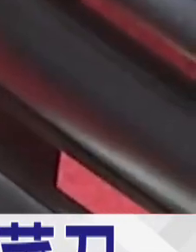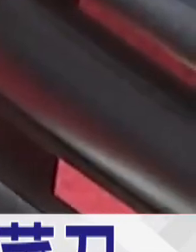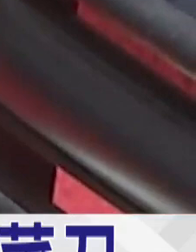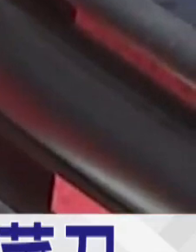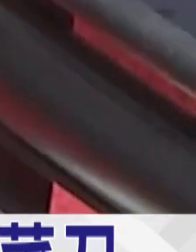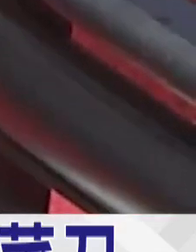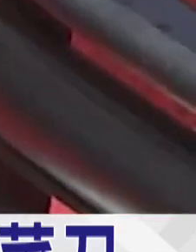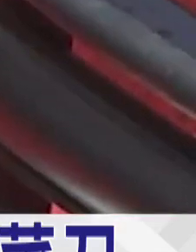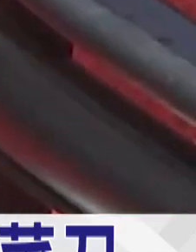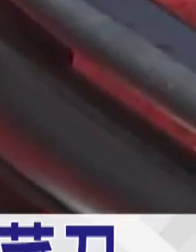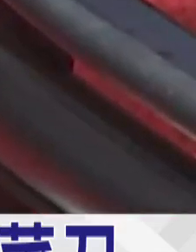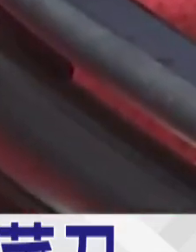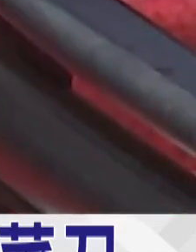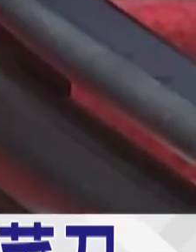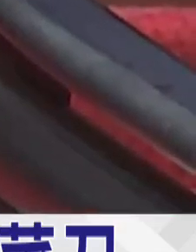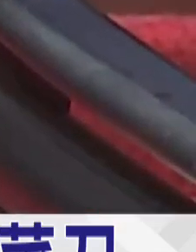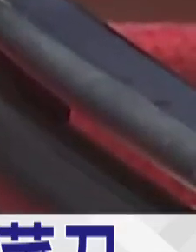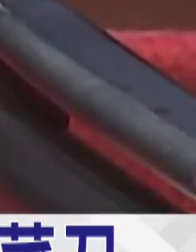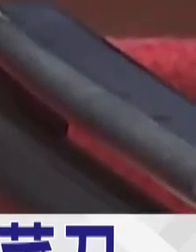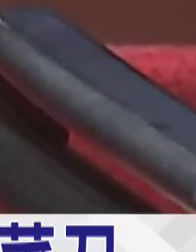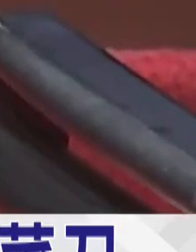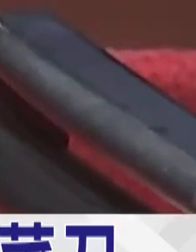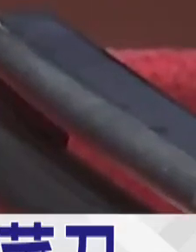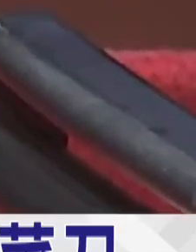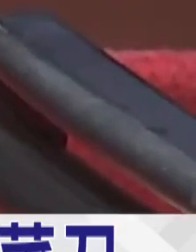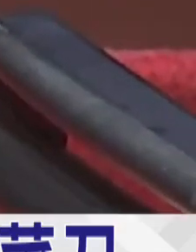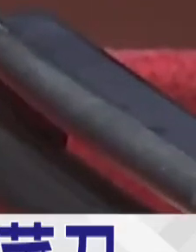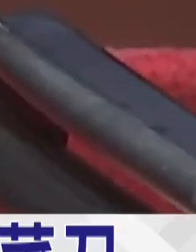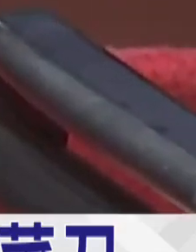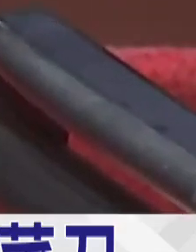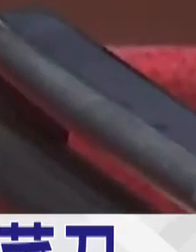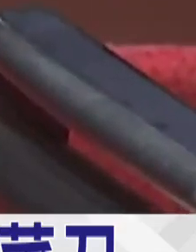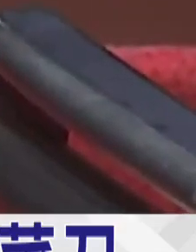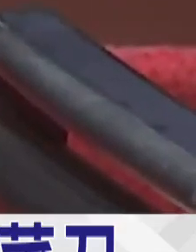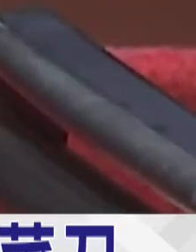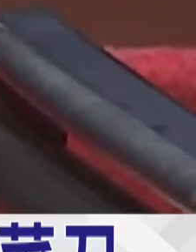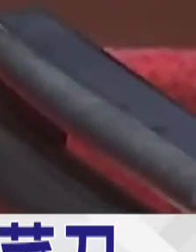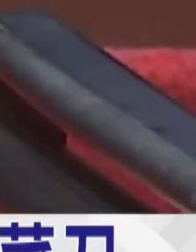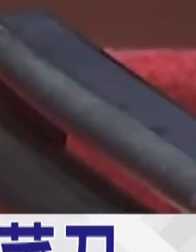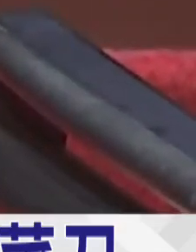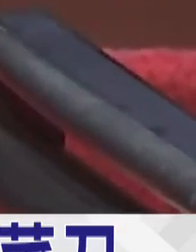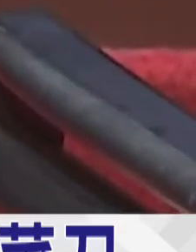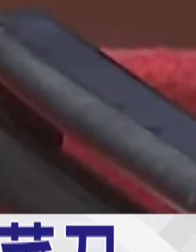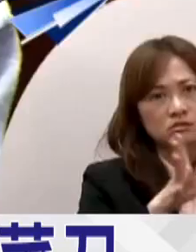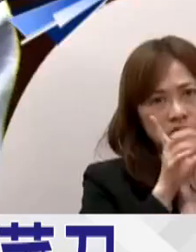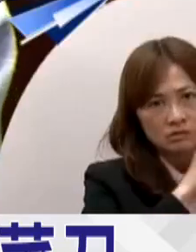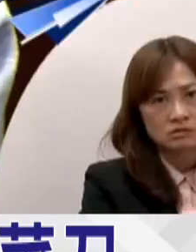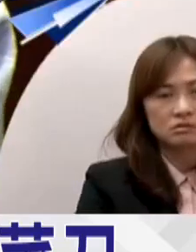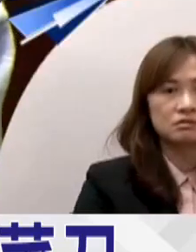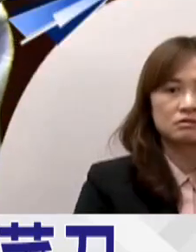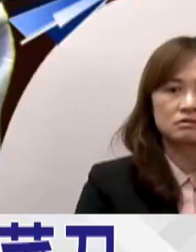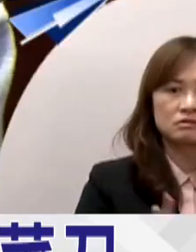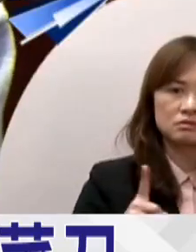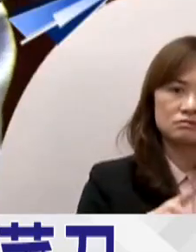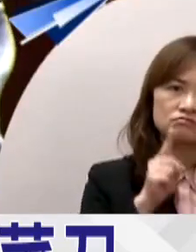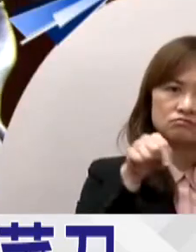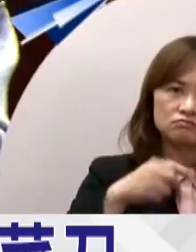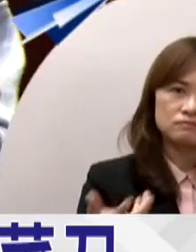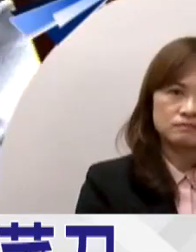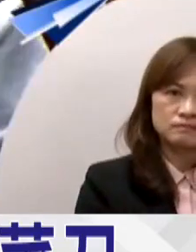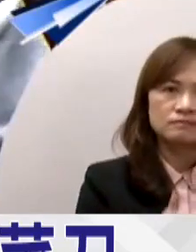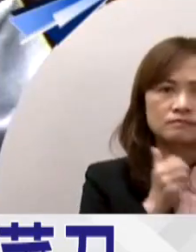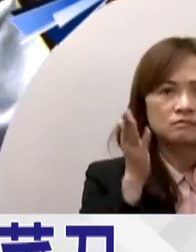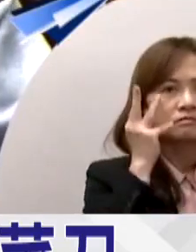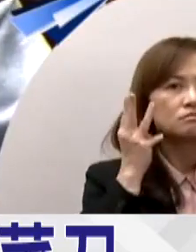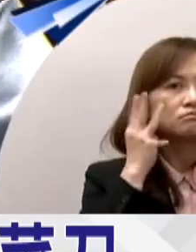徐巧芯完全不听陈建仁的回答，拿着麦克风就是连珠炮，还硬扯千面人跟绿鸡蛋事件。 有人说呢，这个事件是政